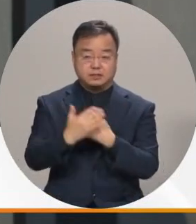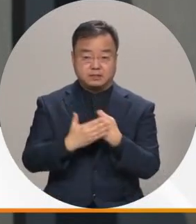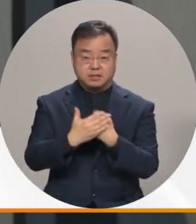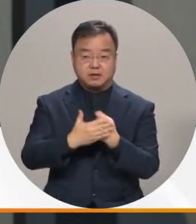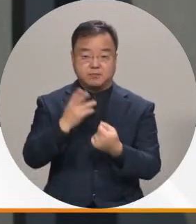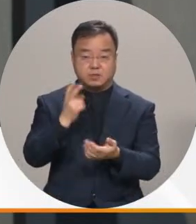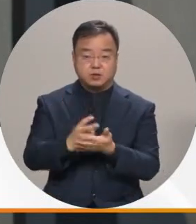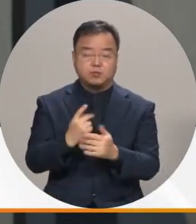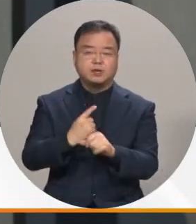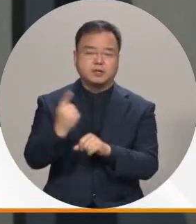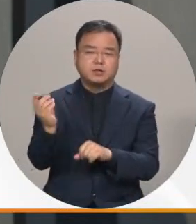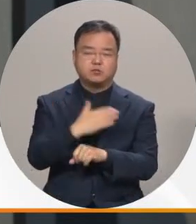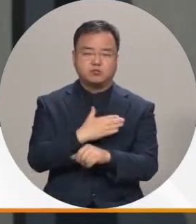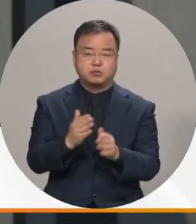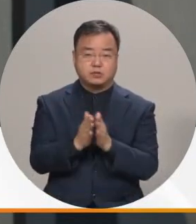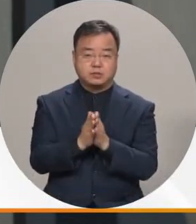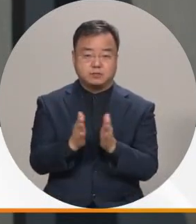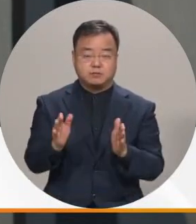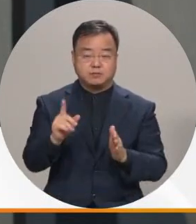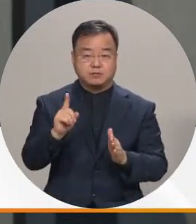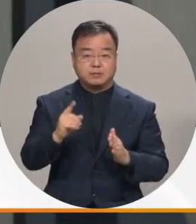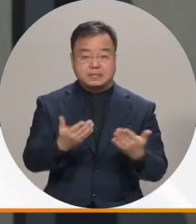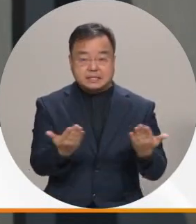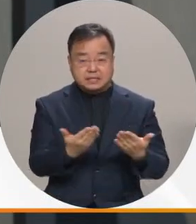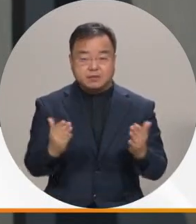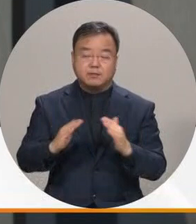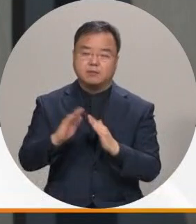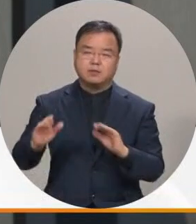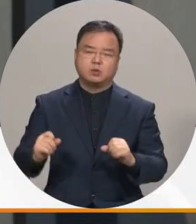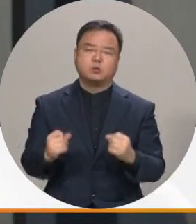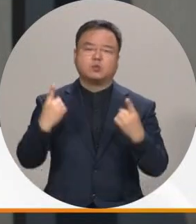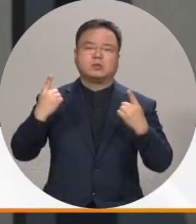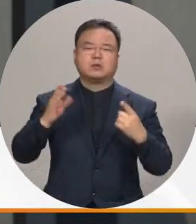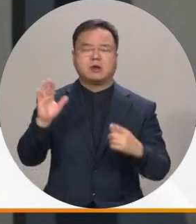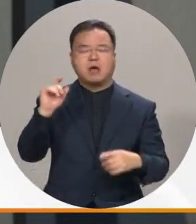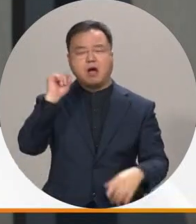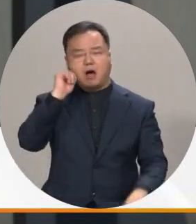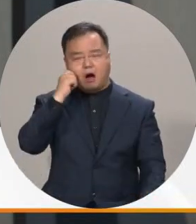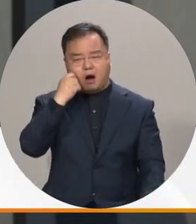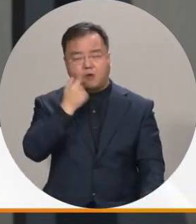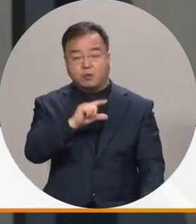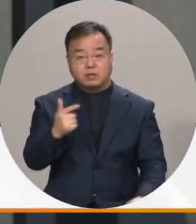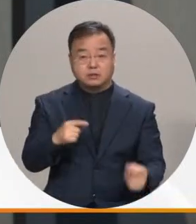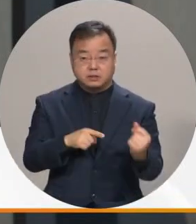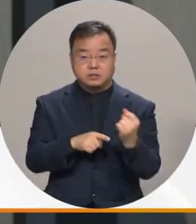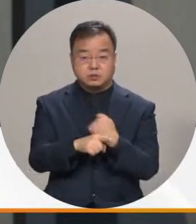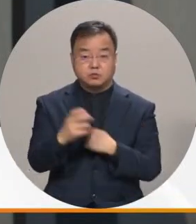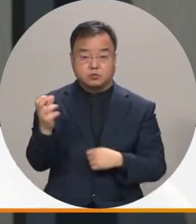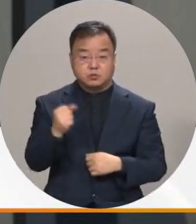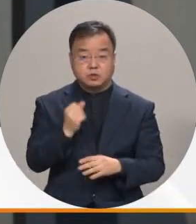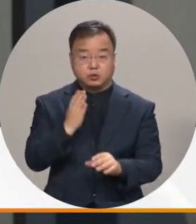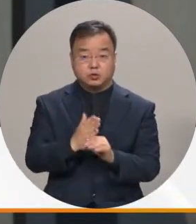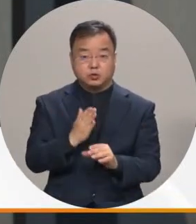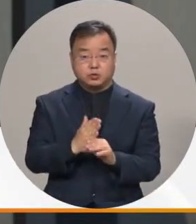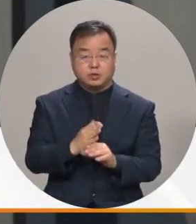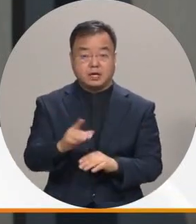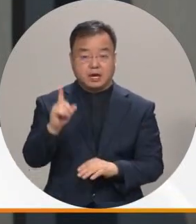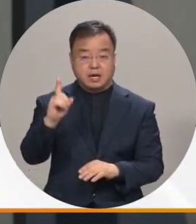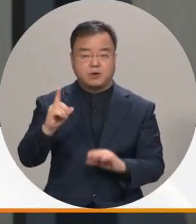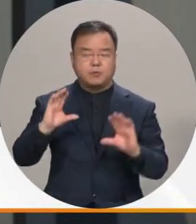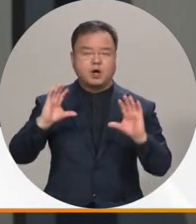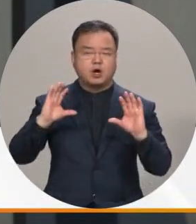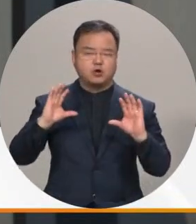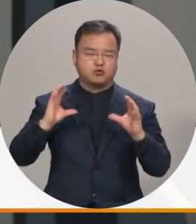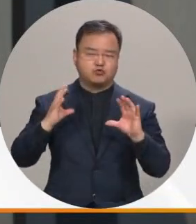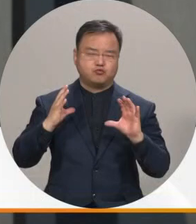바로 시행되는 정책입니다 일가정 양립이 어려운 여러 가지 측면인데 그 중에 하나가 어 유가 직을 썼을 때